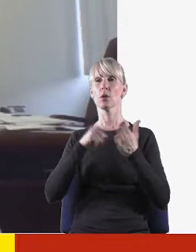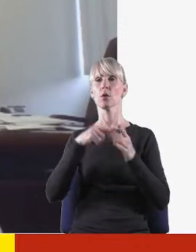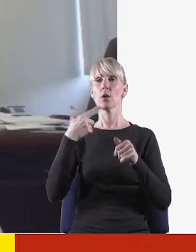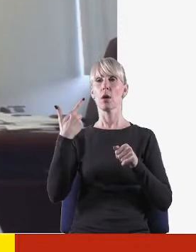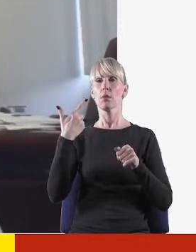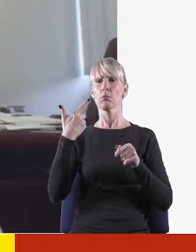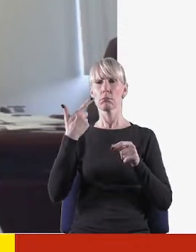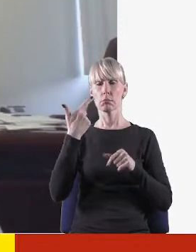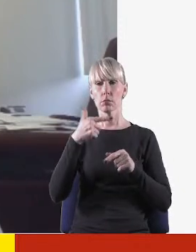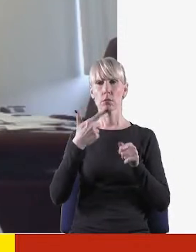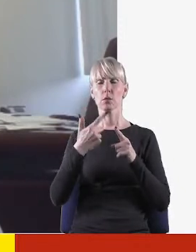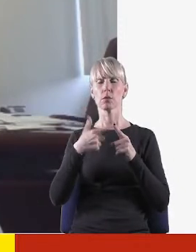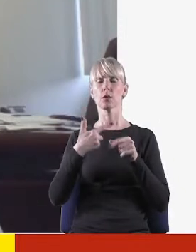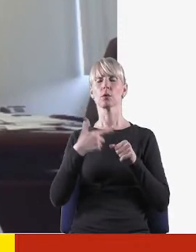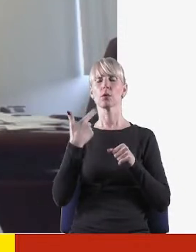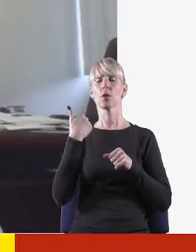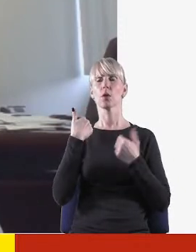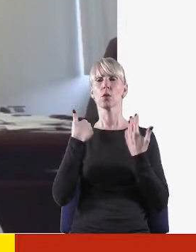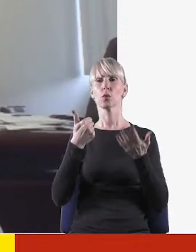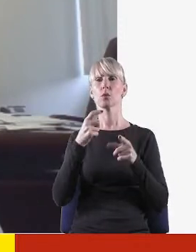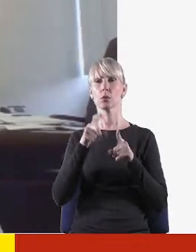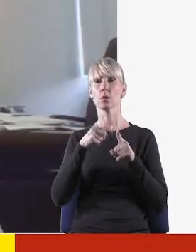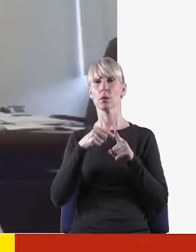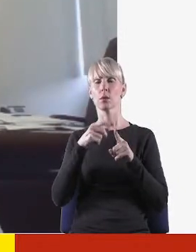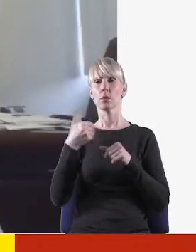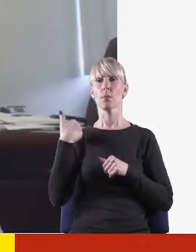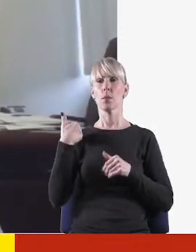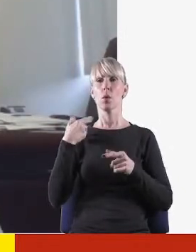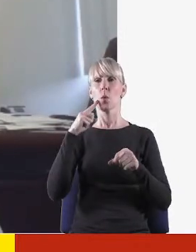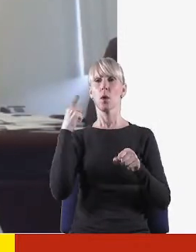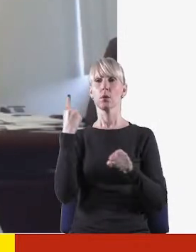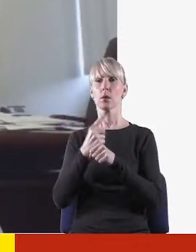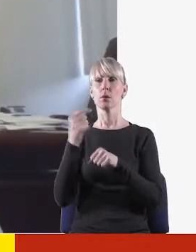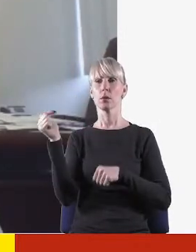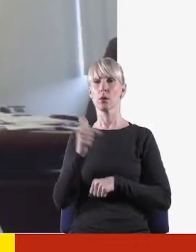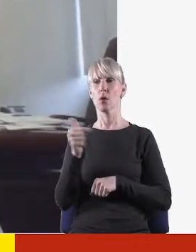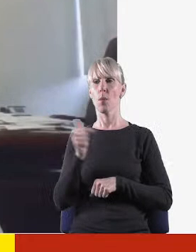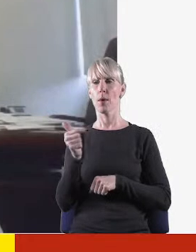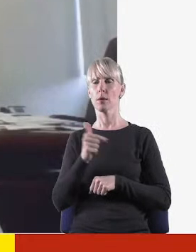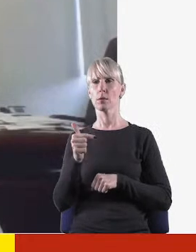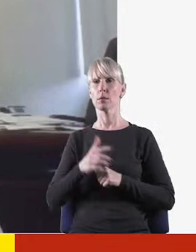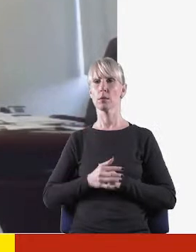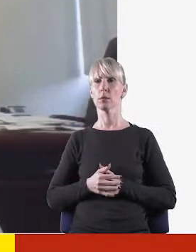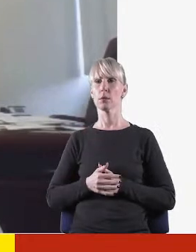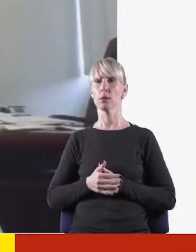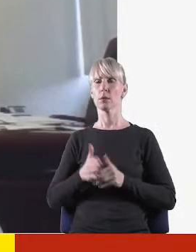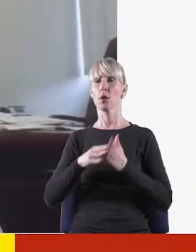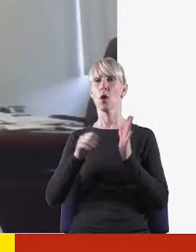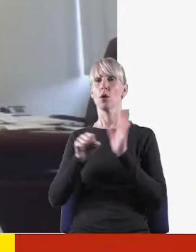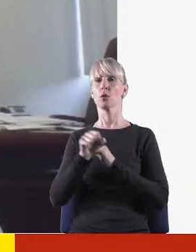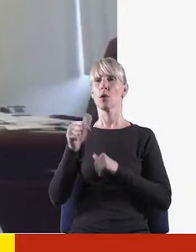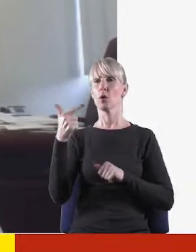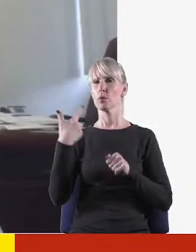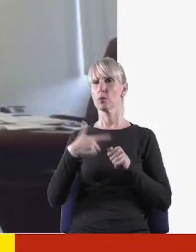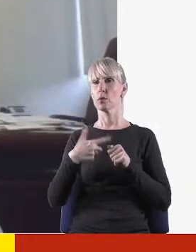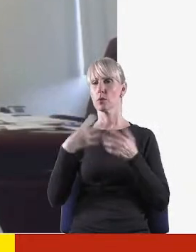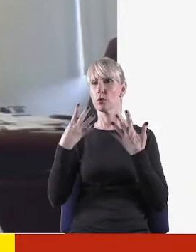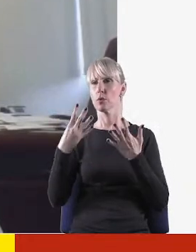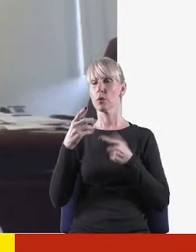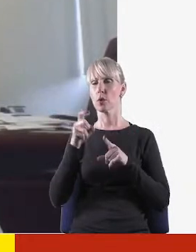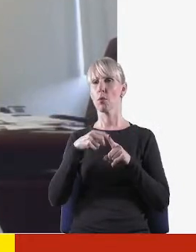października zostały wydane decyzje obowiązujące od 29